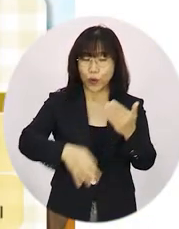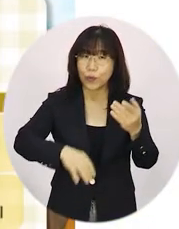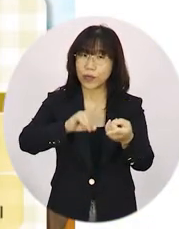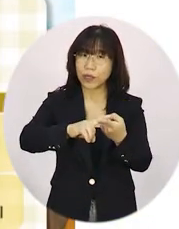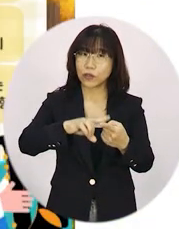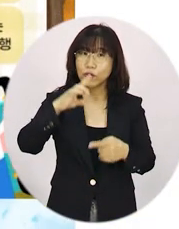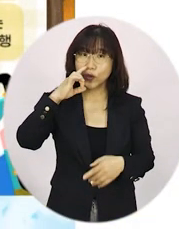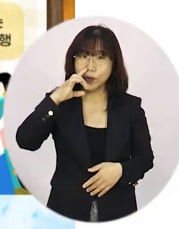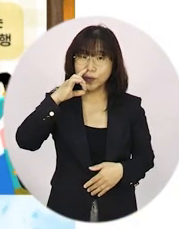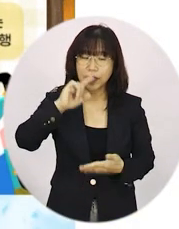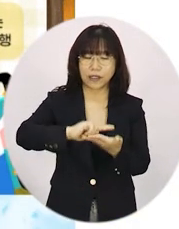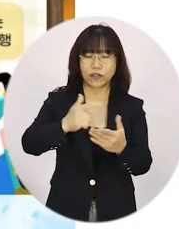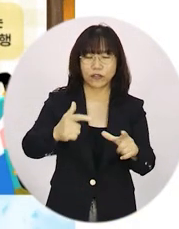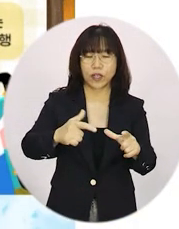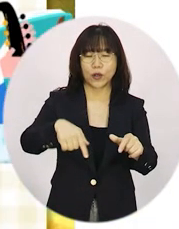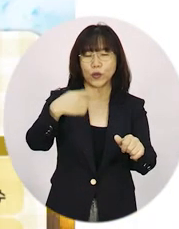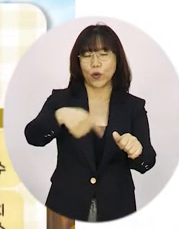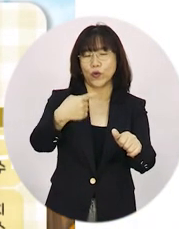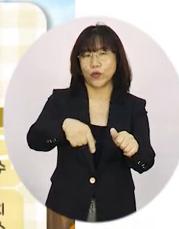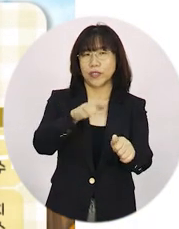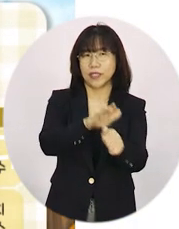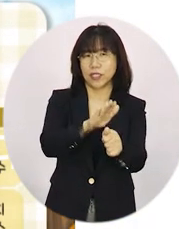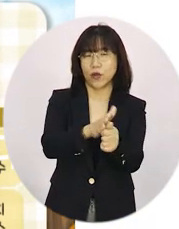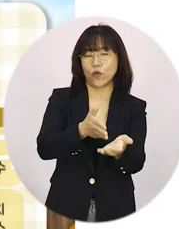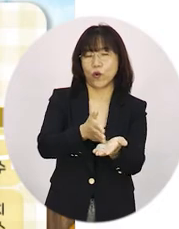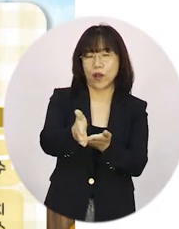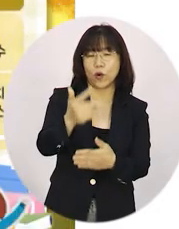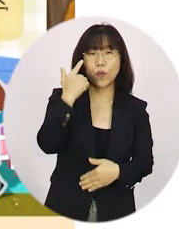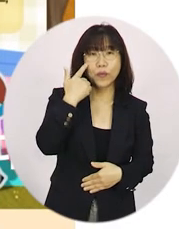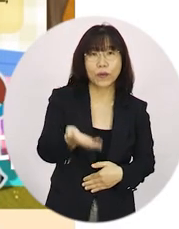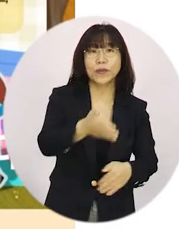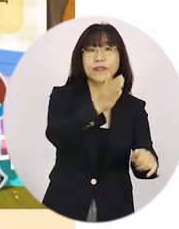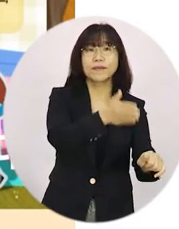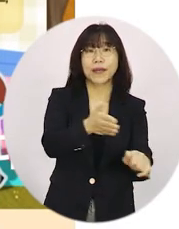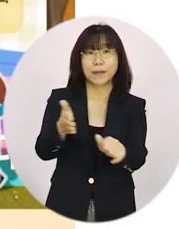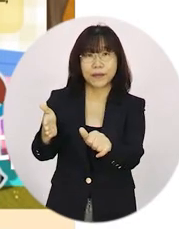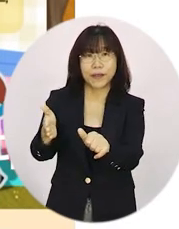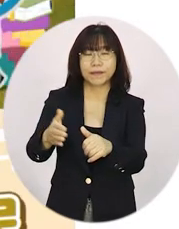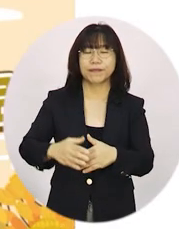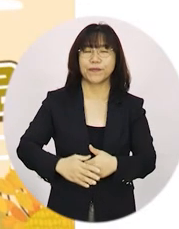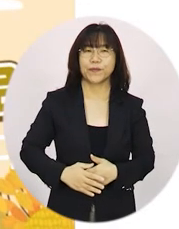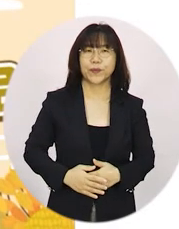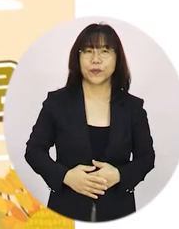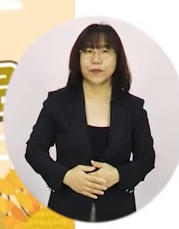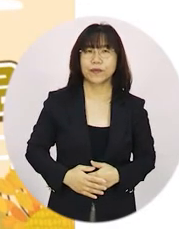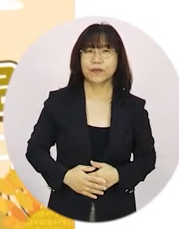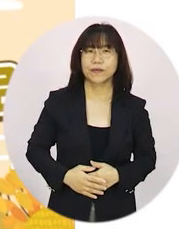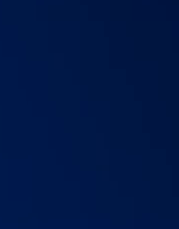기타 프로그램에 대한 자세한 사항은 강서구청 교육지원과로 문의하면 됩니다.